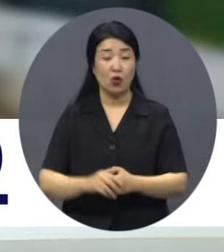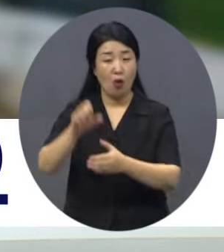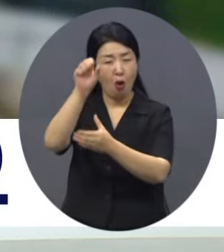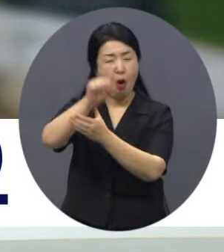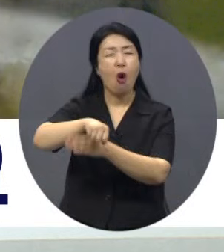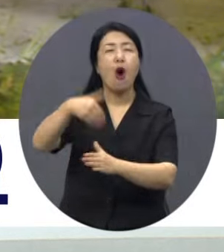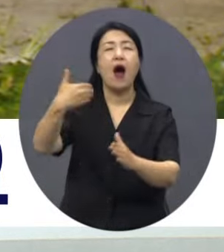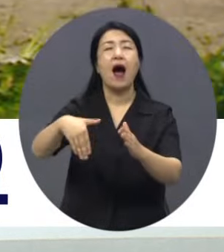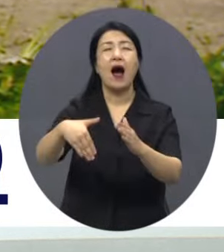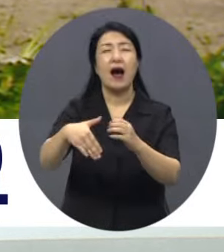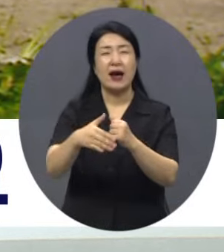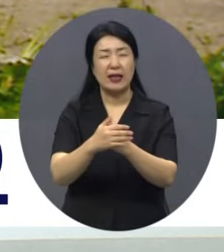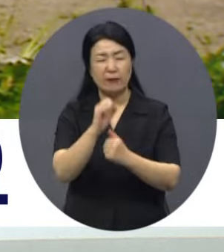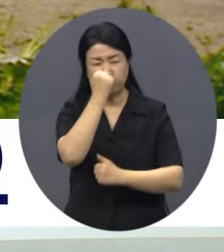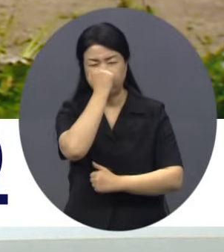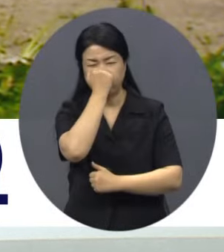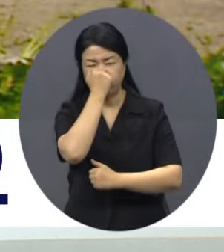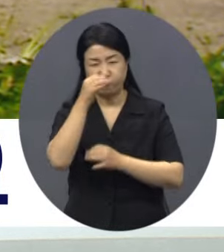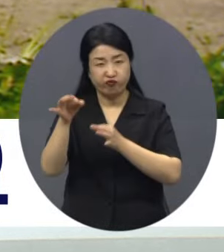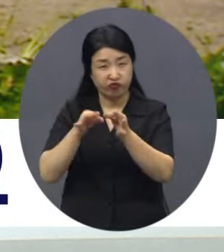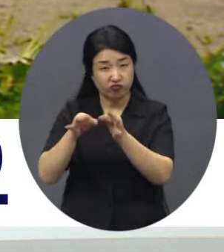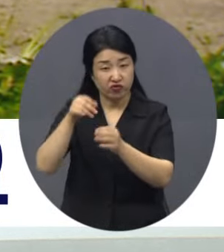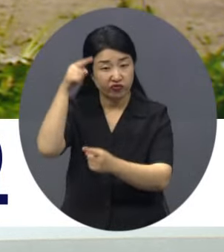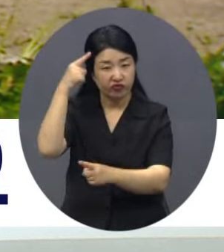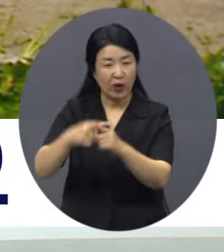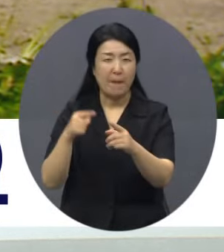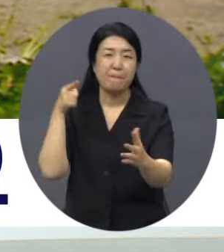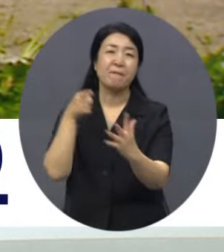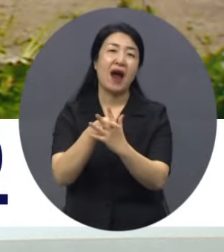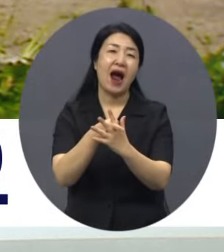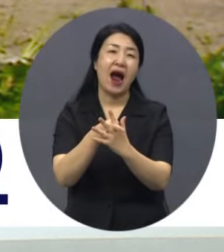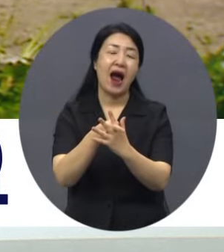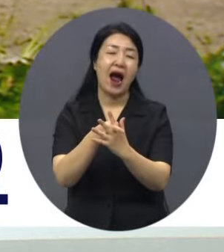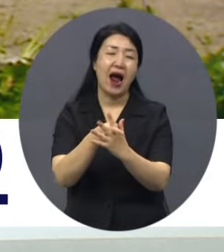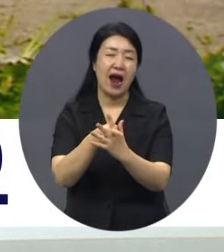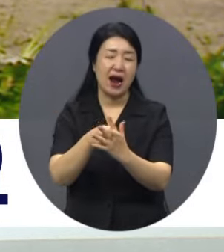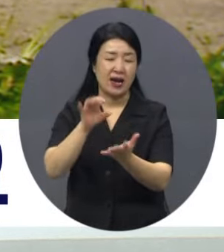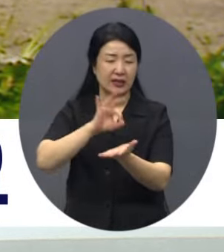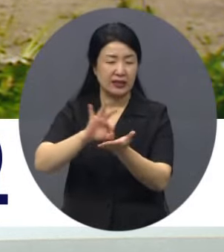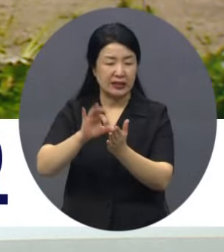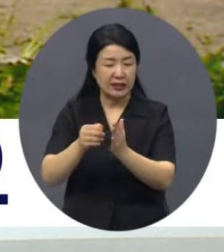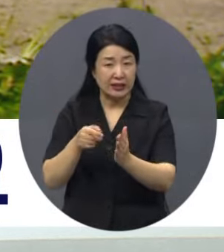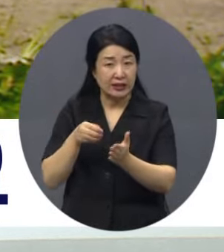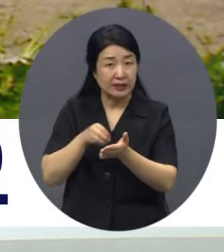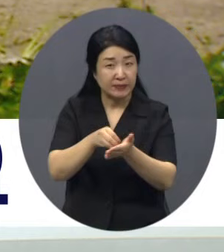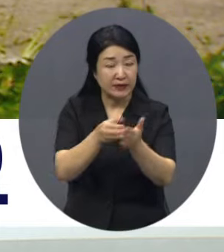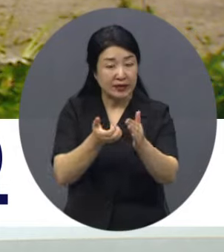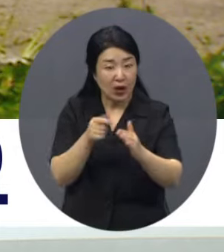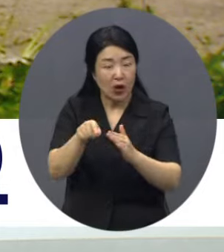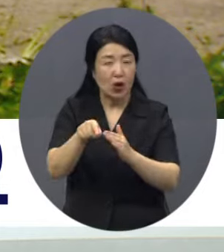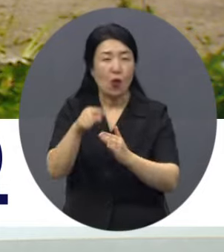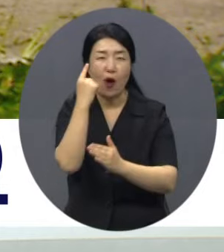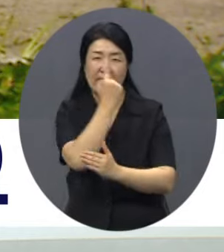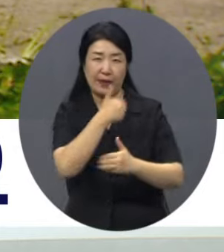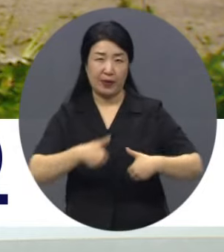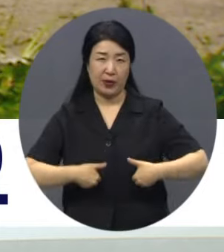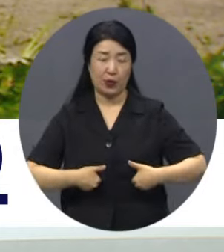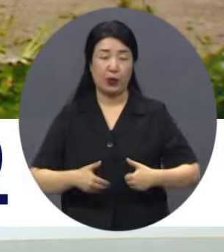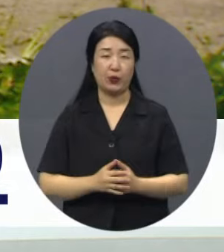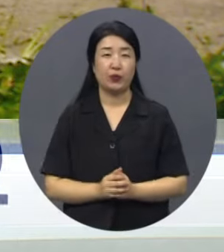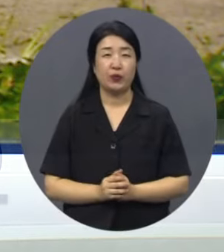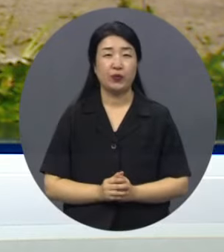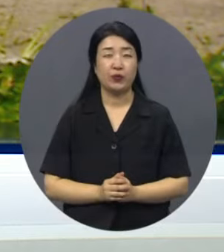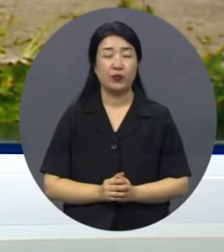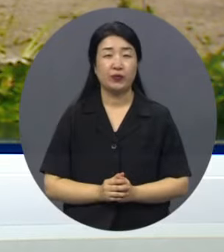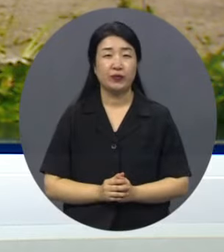받지 않고 영업을 하다 적발된 곳도 있어서 이용하기 전 꼼꼼한 확인이 필요해 보입니다. 김황섭 기자입니다.